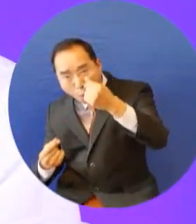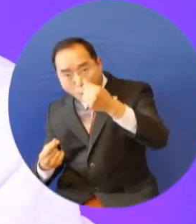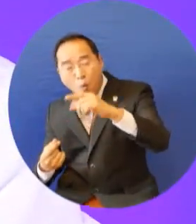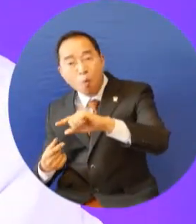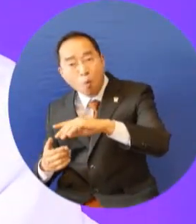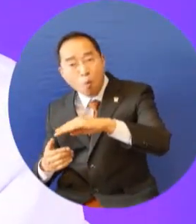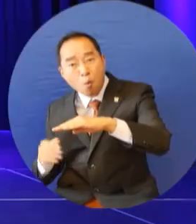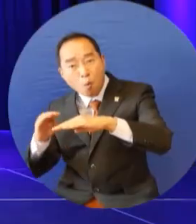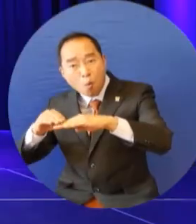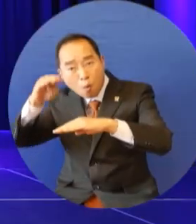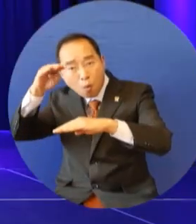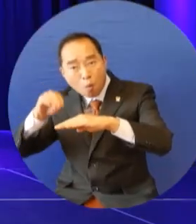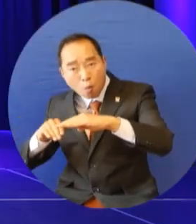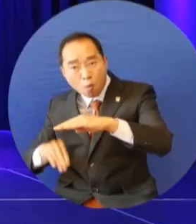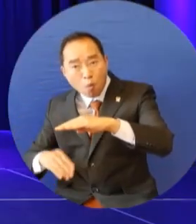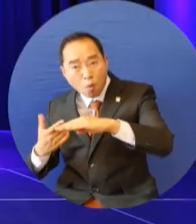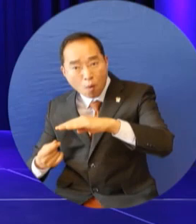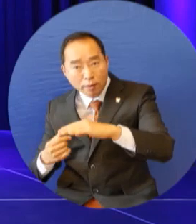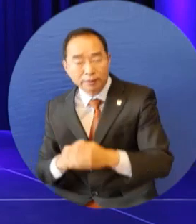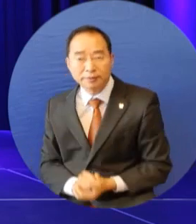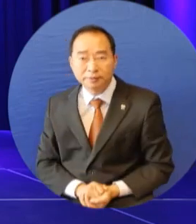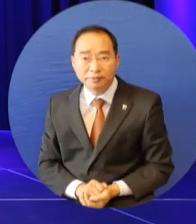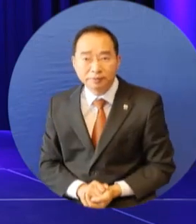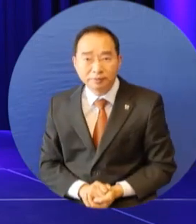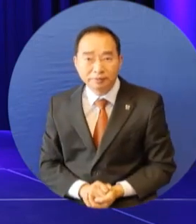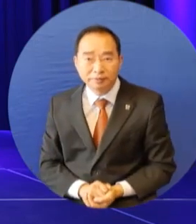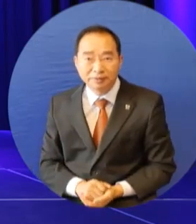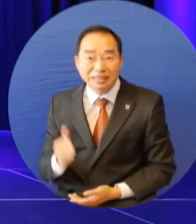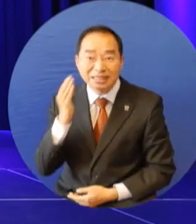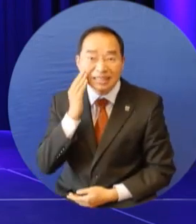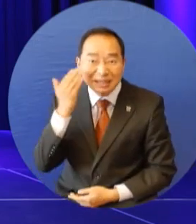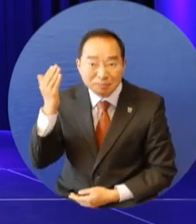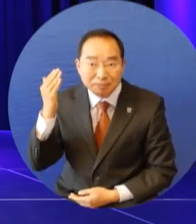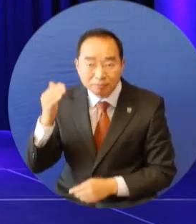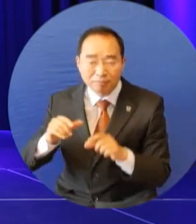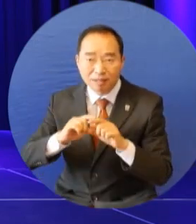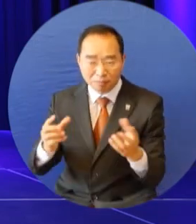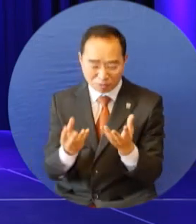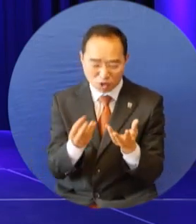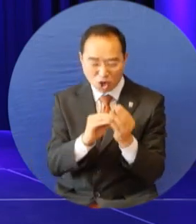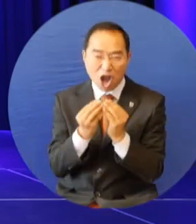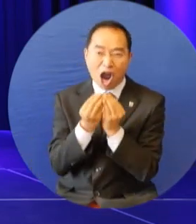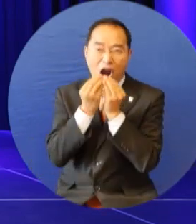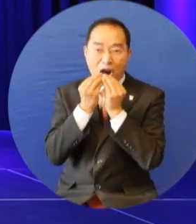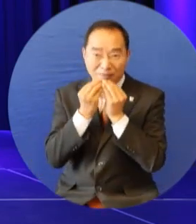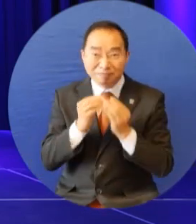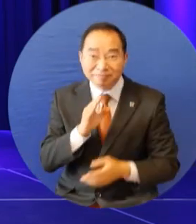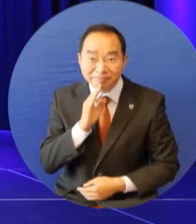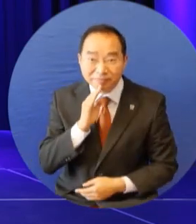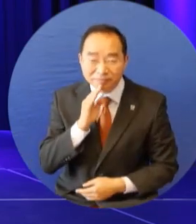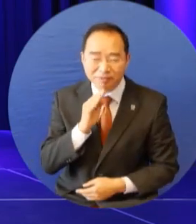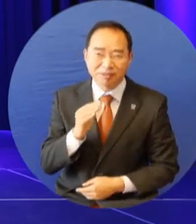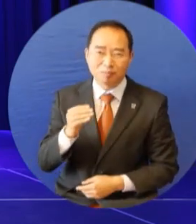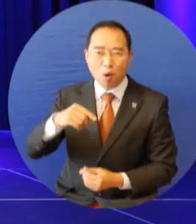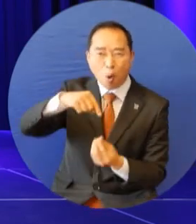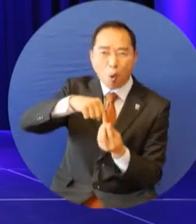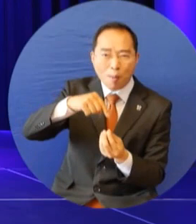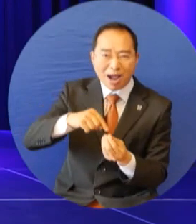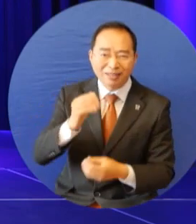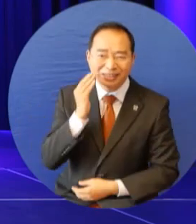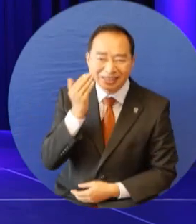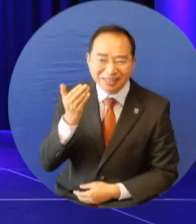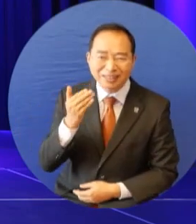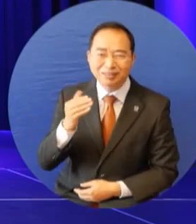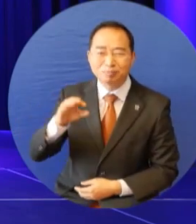않다. 우리가 그 잎 그러면 이제 쌈을 싸 먹는단 말이에요. 호박잎도 있지, 우엉잎도